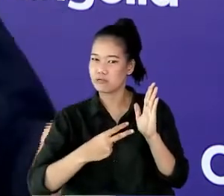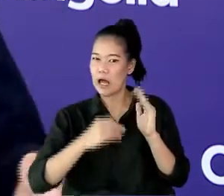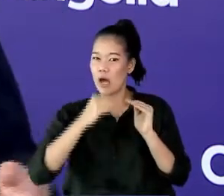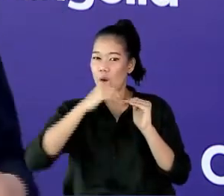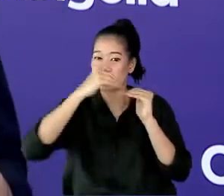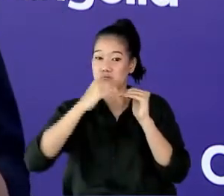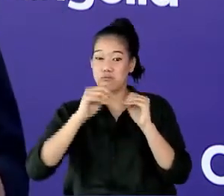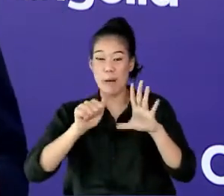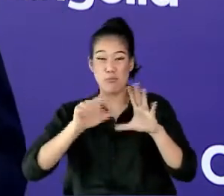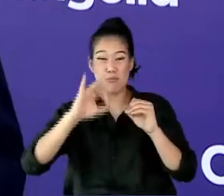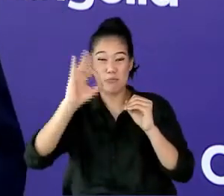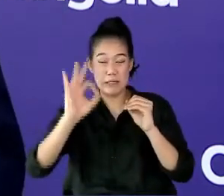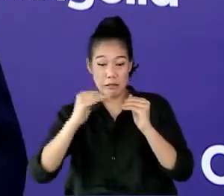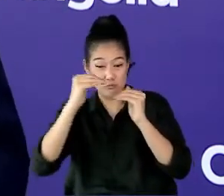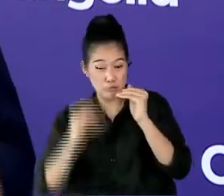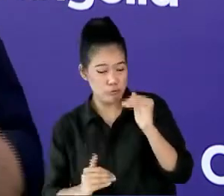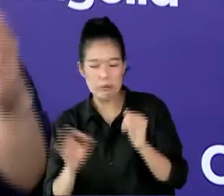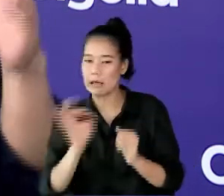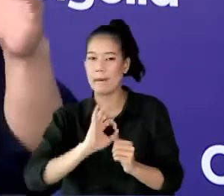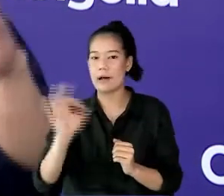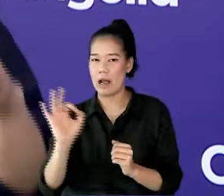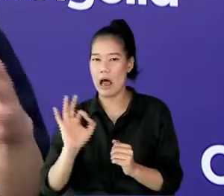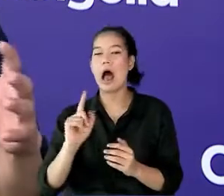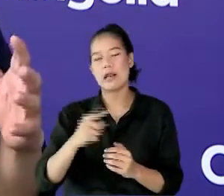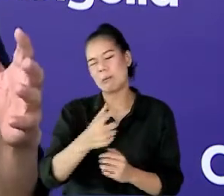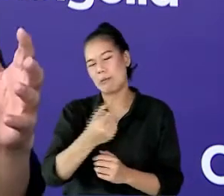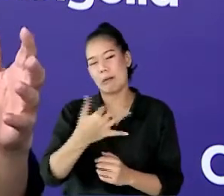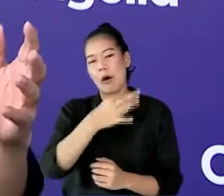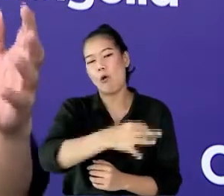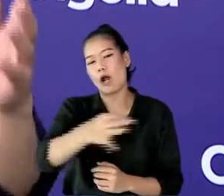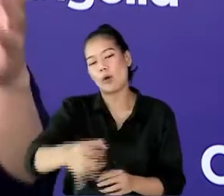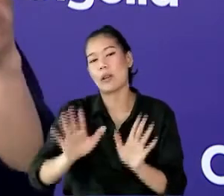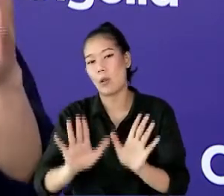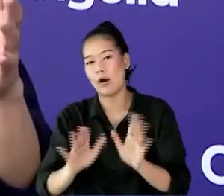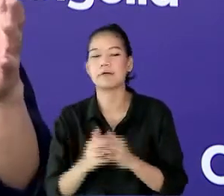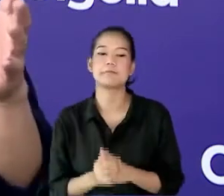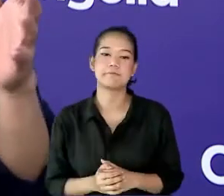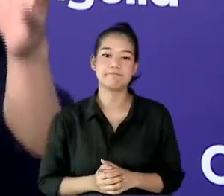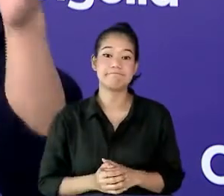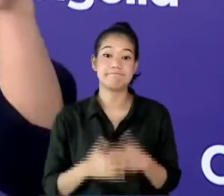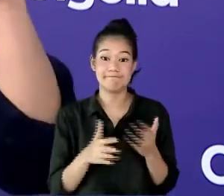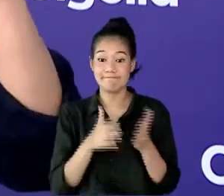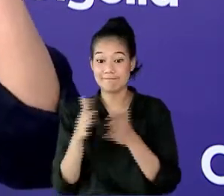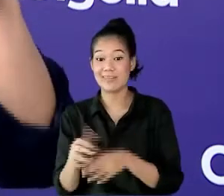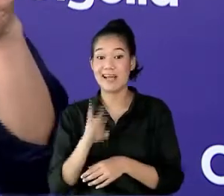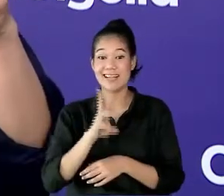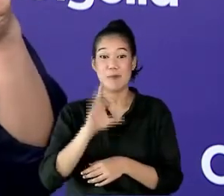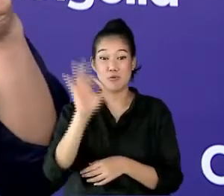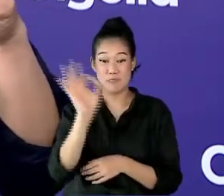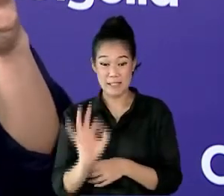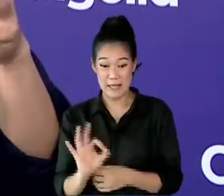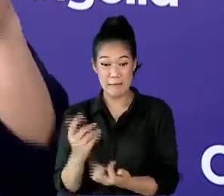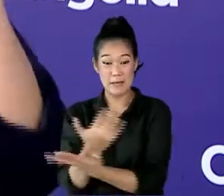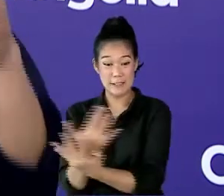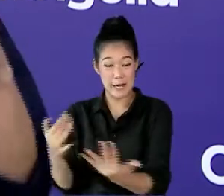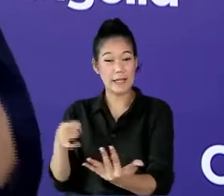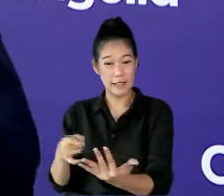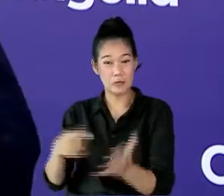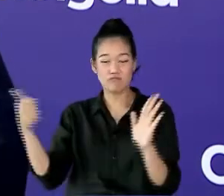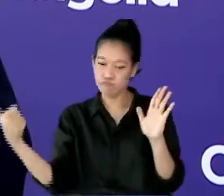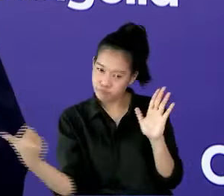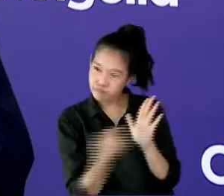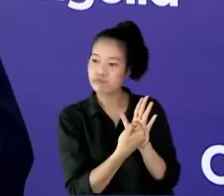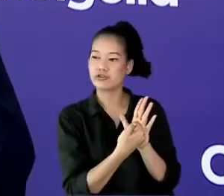sekali turun di bawah 60%, kecuali di beberapa kabupaten kota. Ya. Lalu kemudian 30% masyarakat Indonesia itu